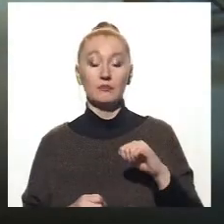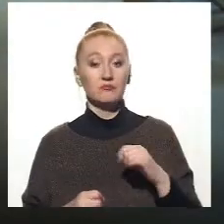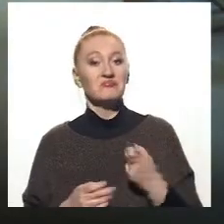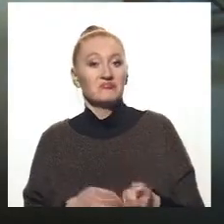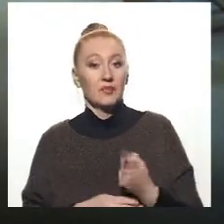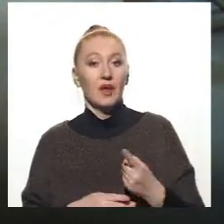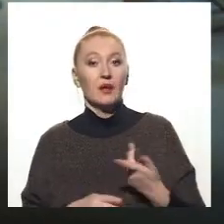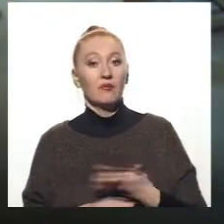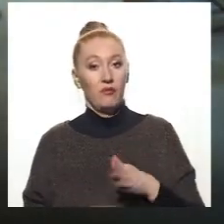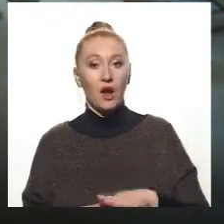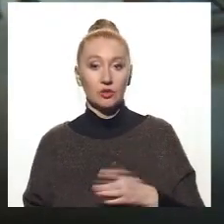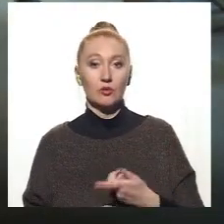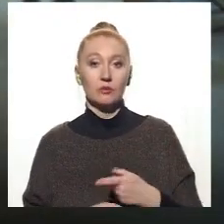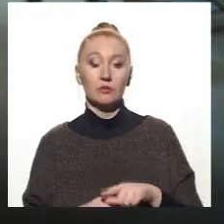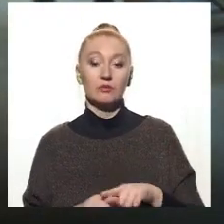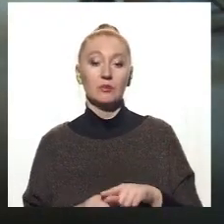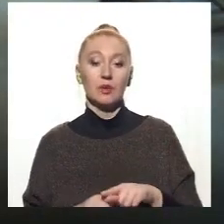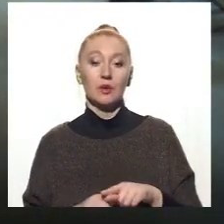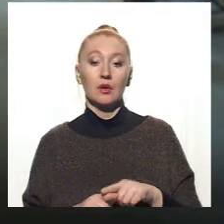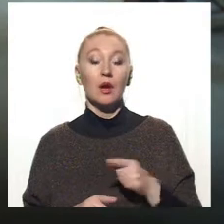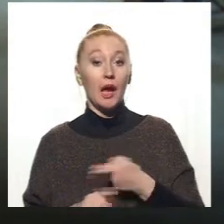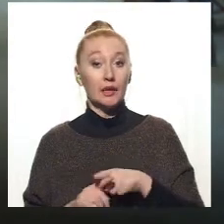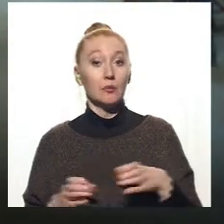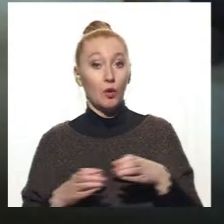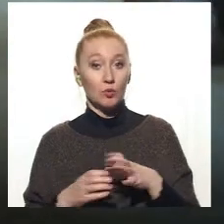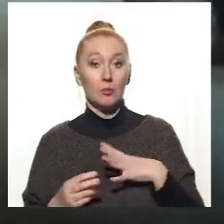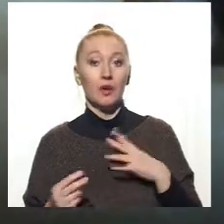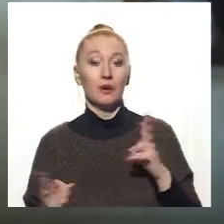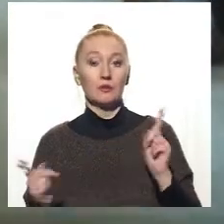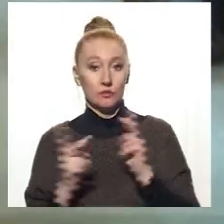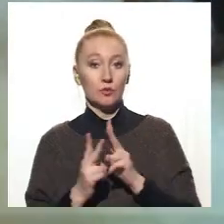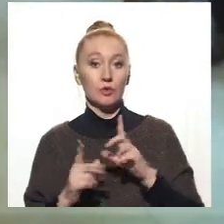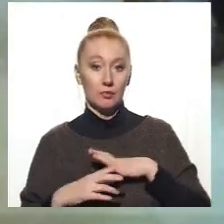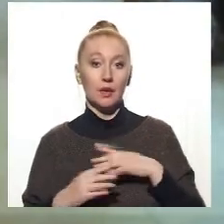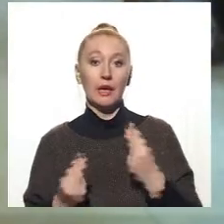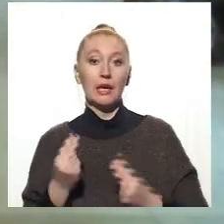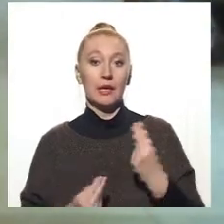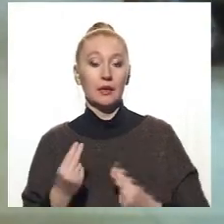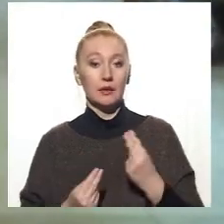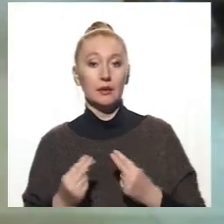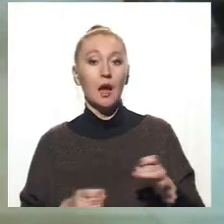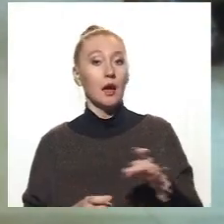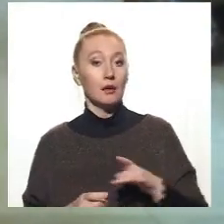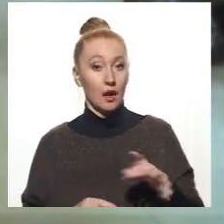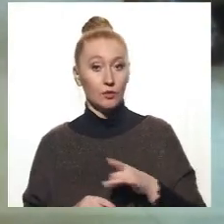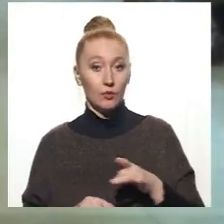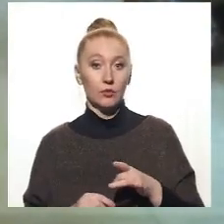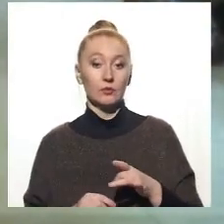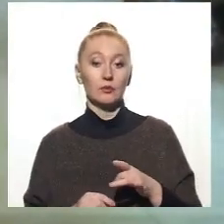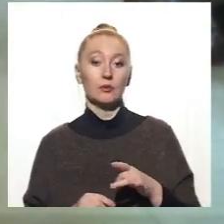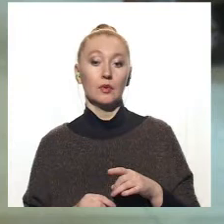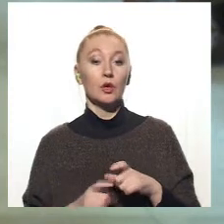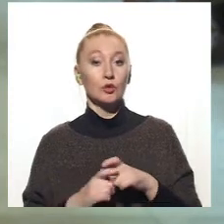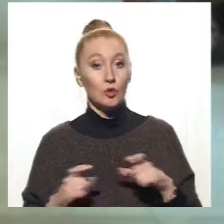важко, дуже. Ми з цими командами вже бачилися на іграх району